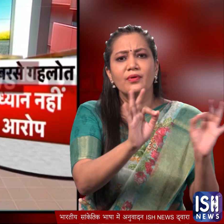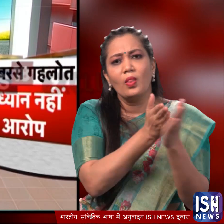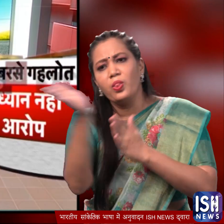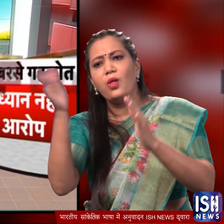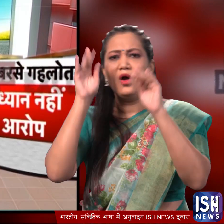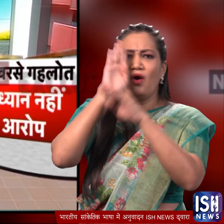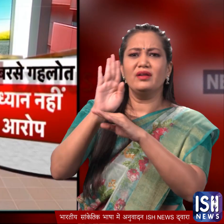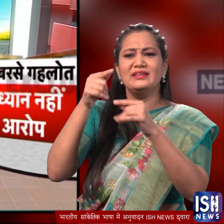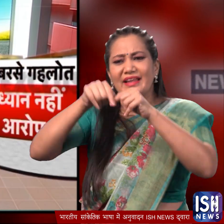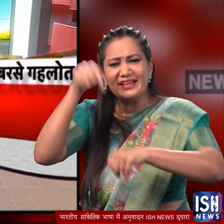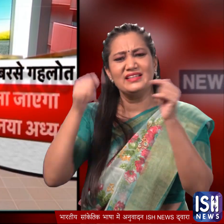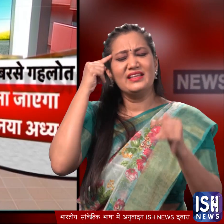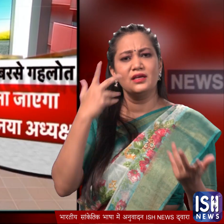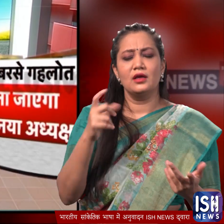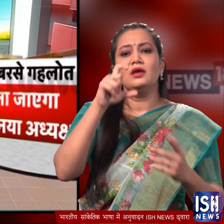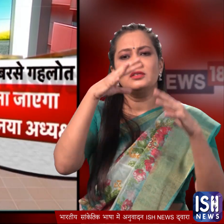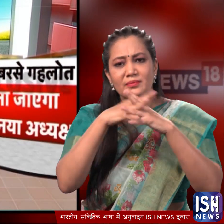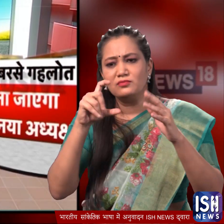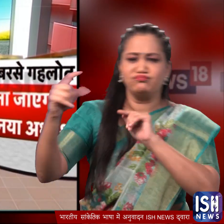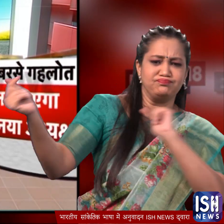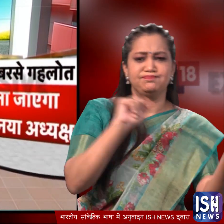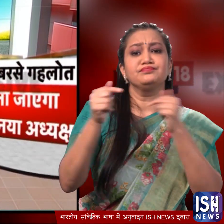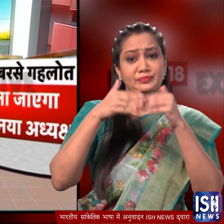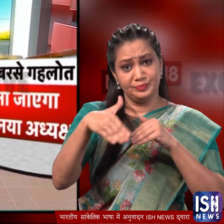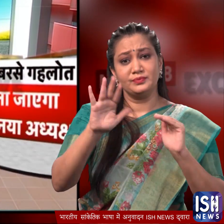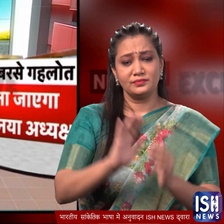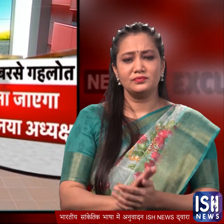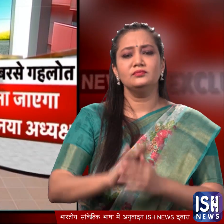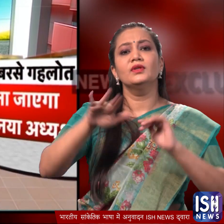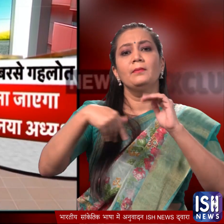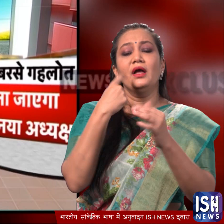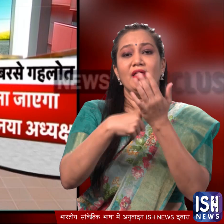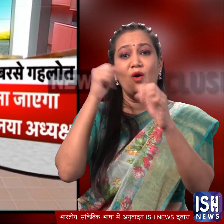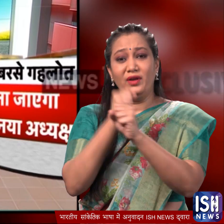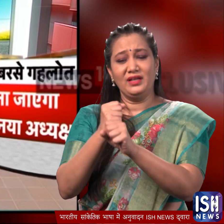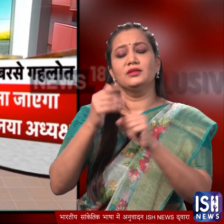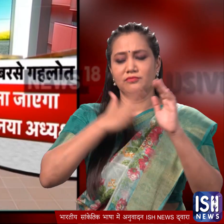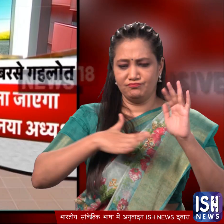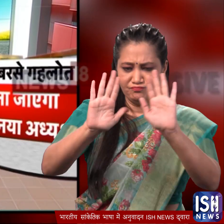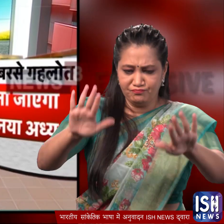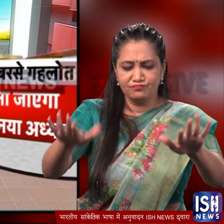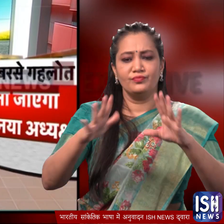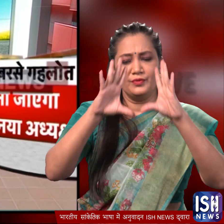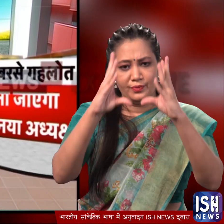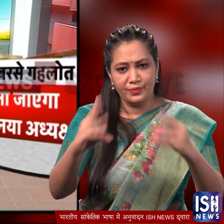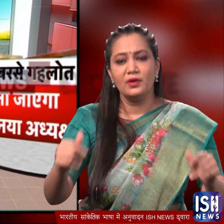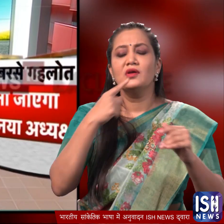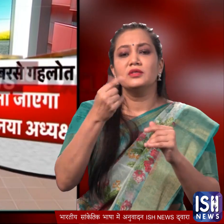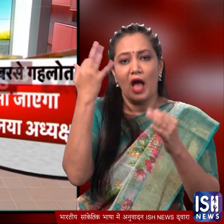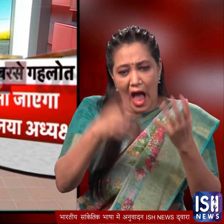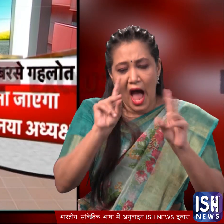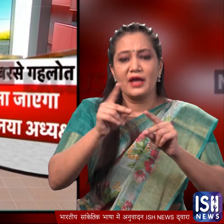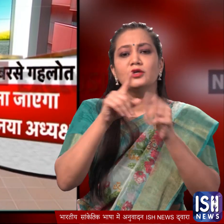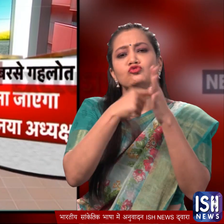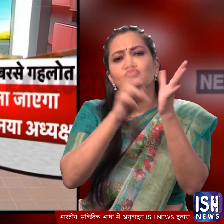नहीं दे रहे, जिसके बाद सीडब्ल्यूसी की बैठक में गहमागहमी चलती रही। हालांकि बाद में राहुल गांधी ने दखल दिया और फैसला हुआ कि कांग्रेस